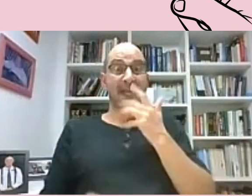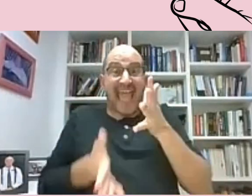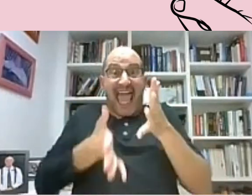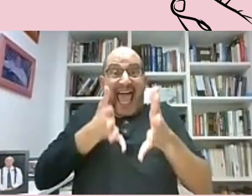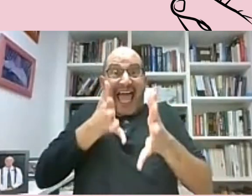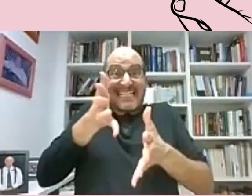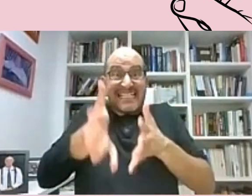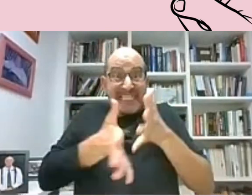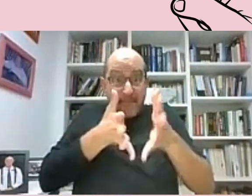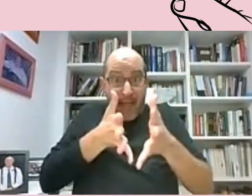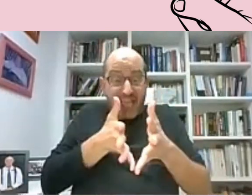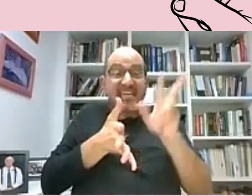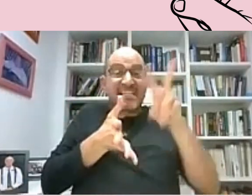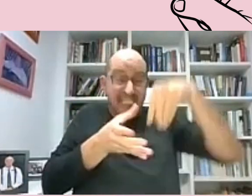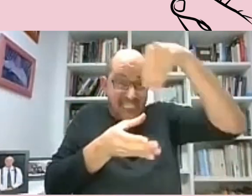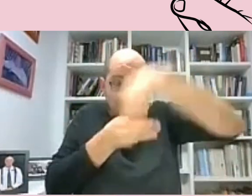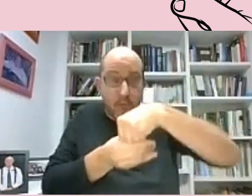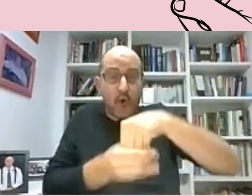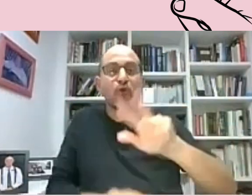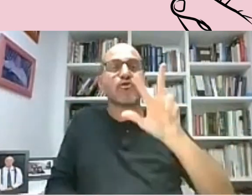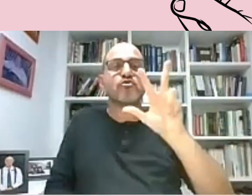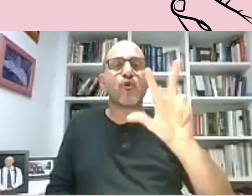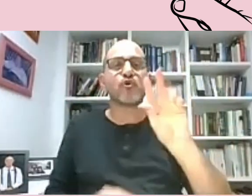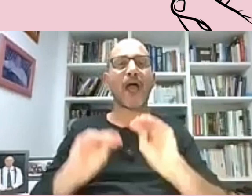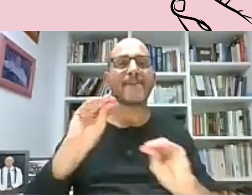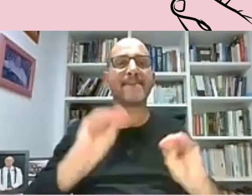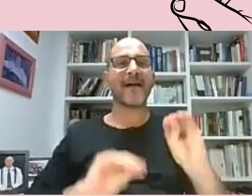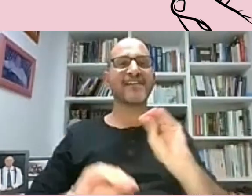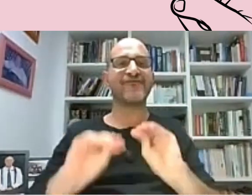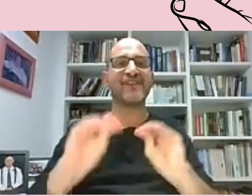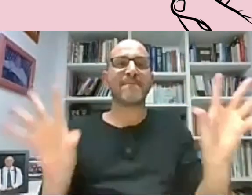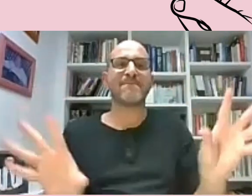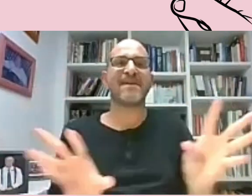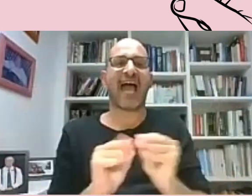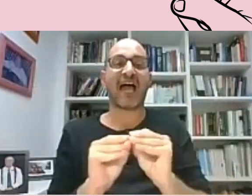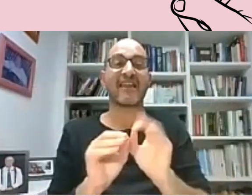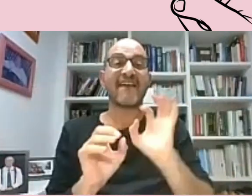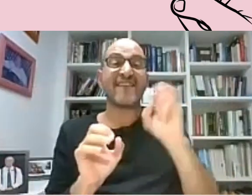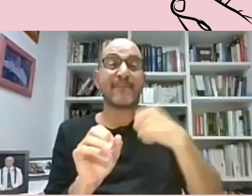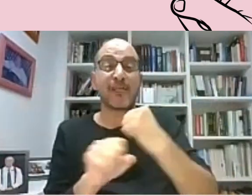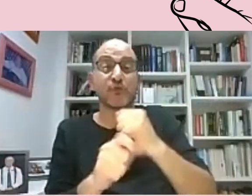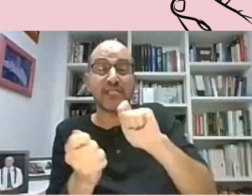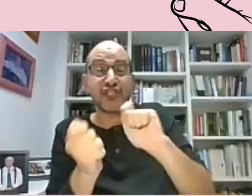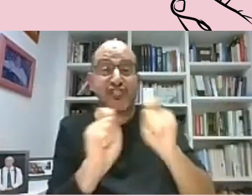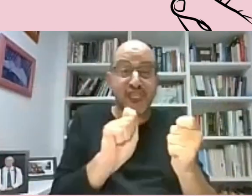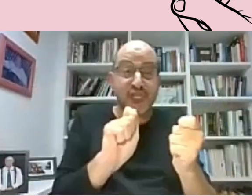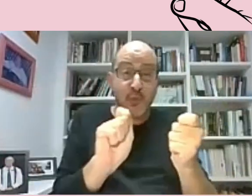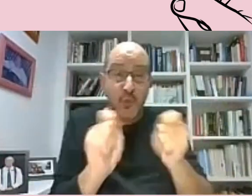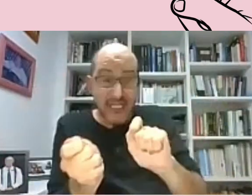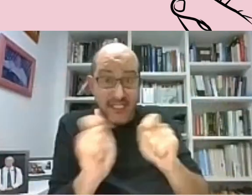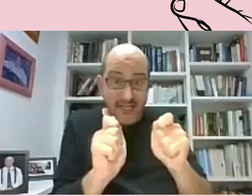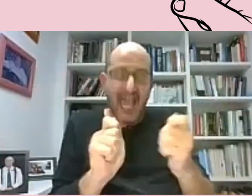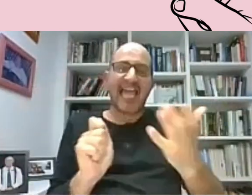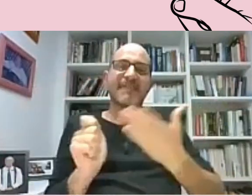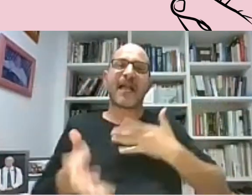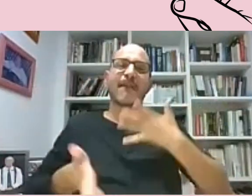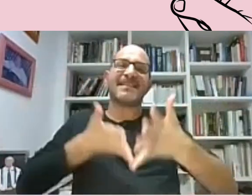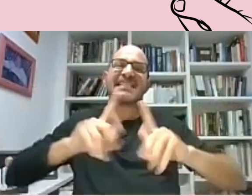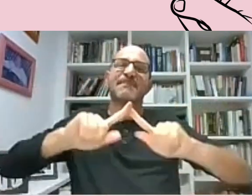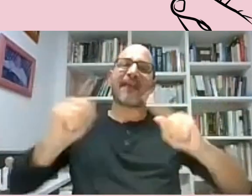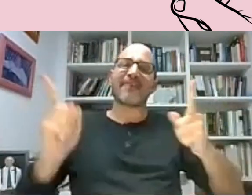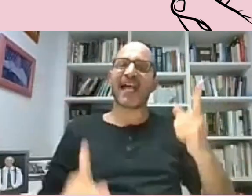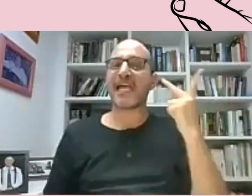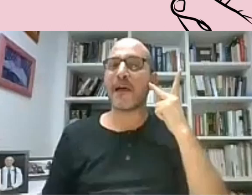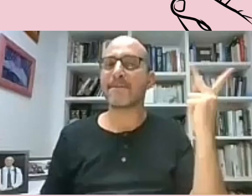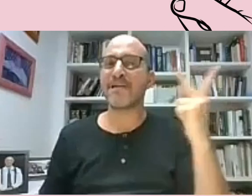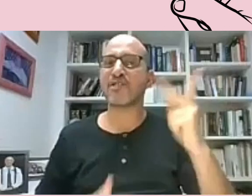וכמובן התנועה. זאת אומרת, הסימן יש בו שלושה מרכיבים שיוצרים יחד. וכל שינוי